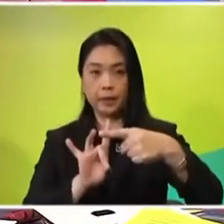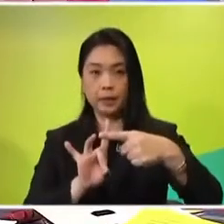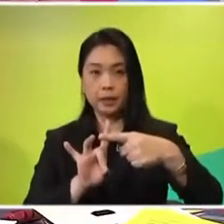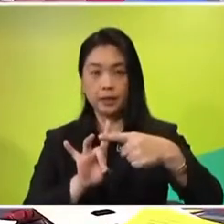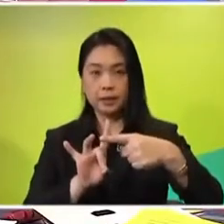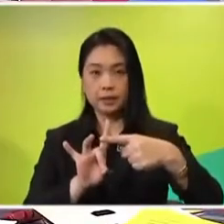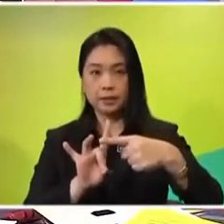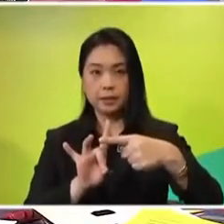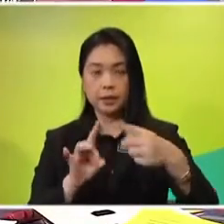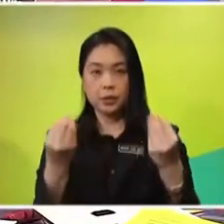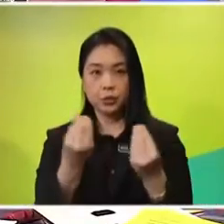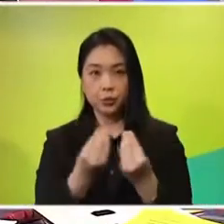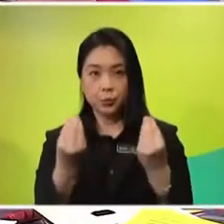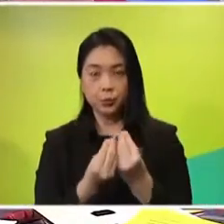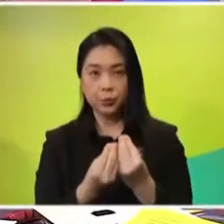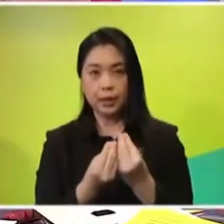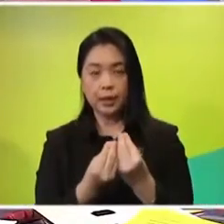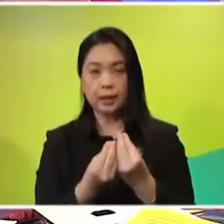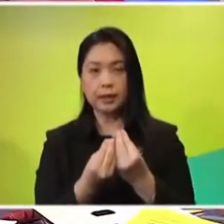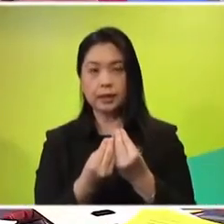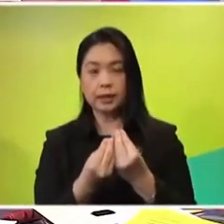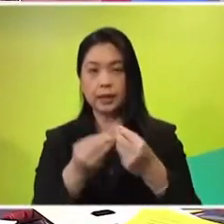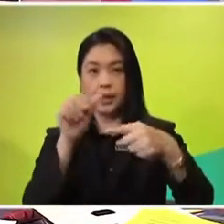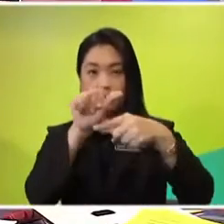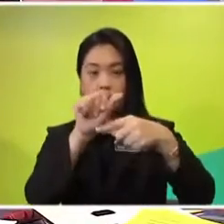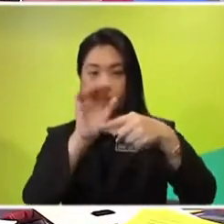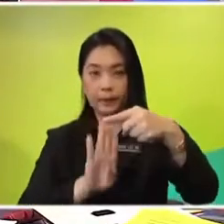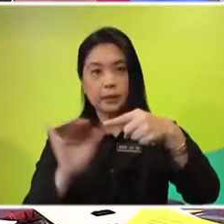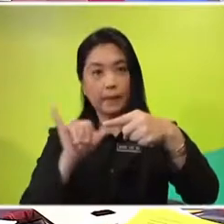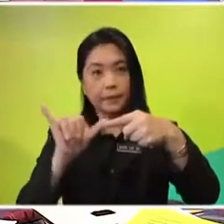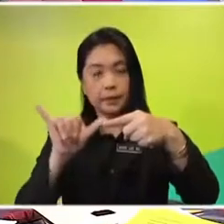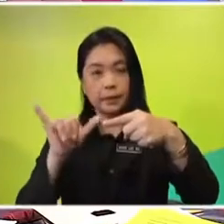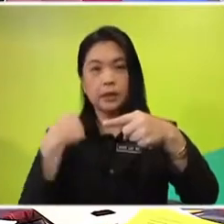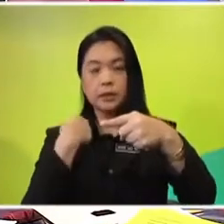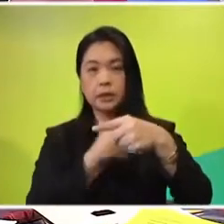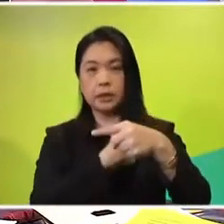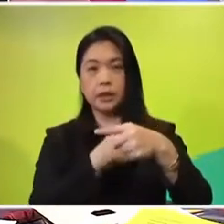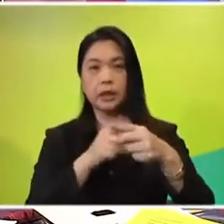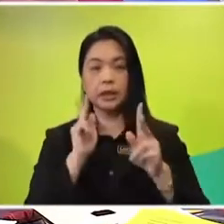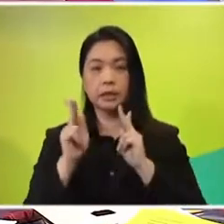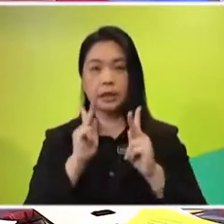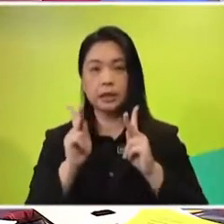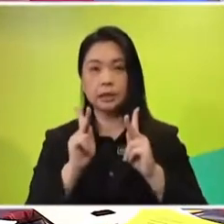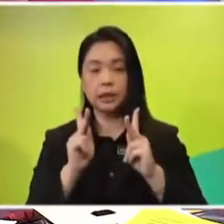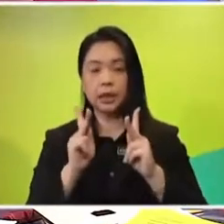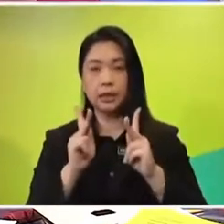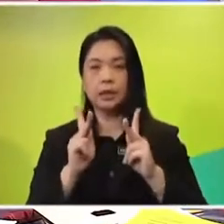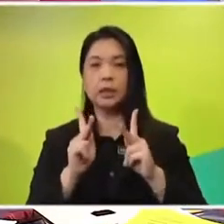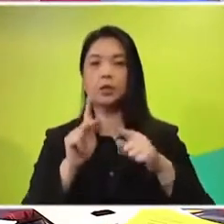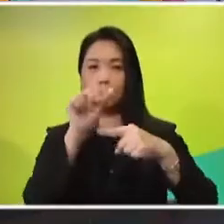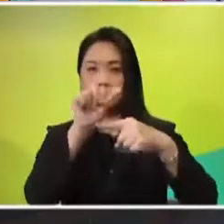jumlah pengangka sama dengan nilai penyebut, kita katakan pecahan tidak